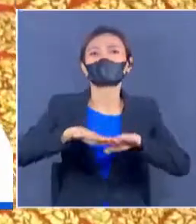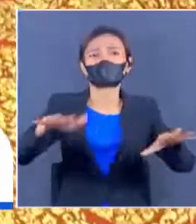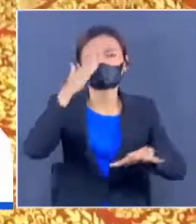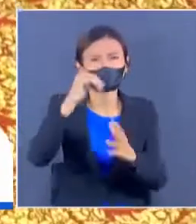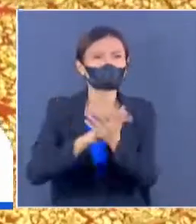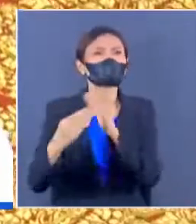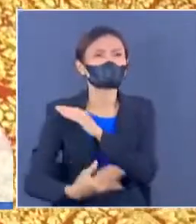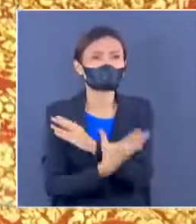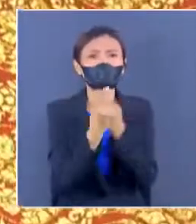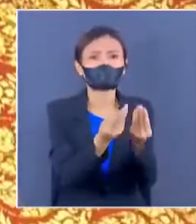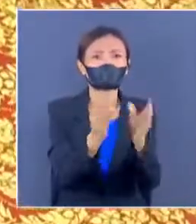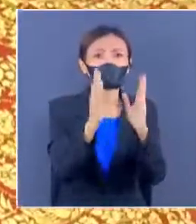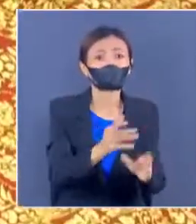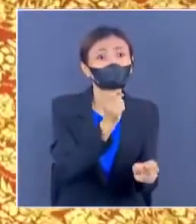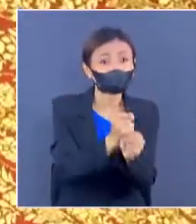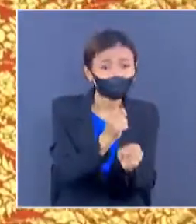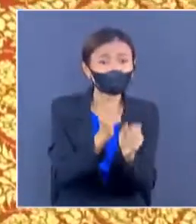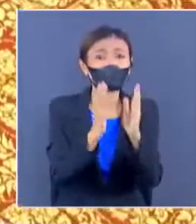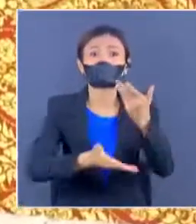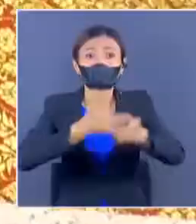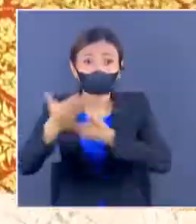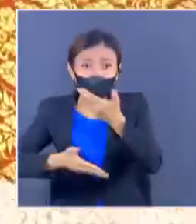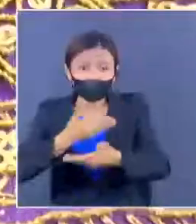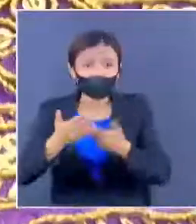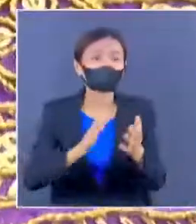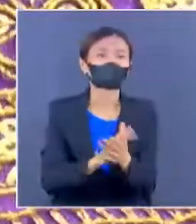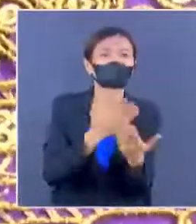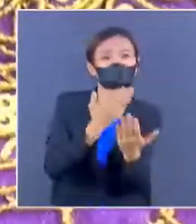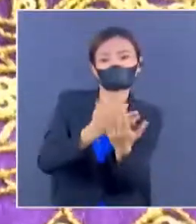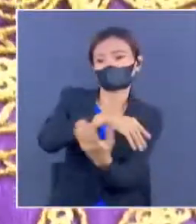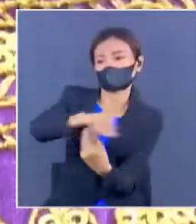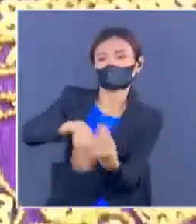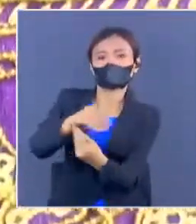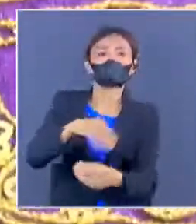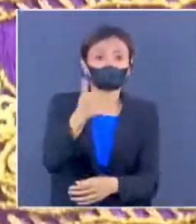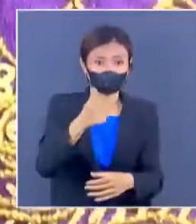และสร้างรายได้ให้กับผู้ผลิตให้กับผู้ประกอบการโอท็อปโดยตรงได้ที่งานนี้ครับ